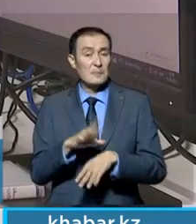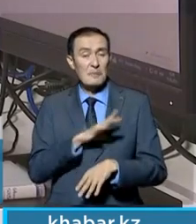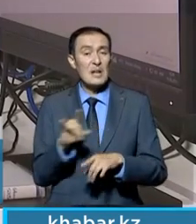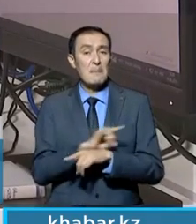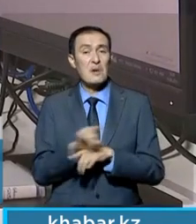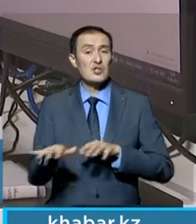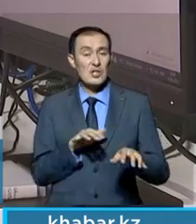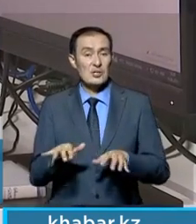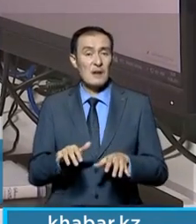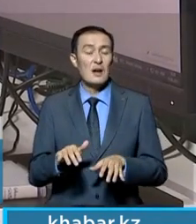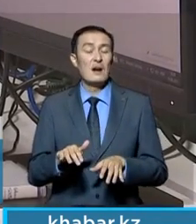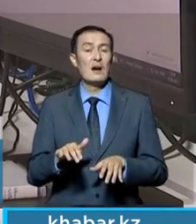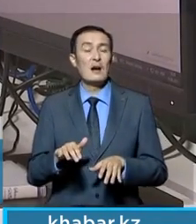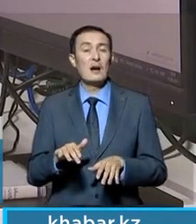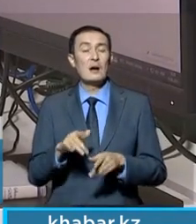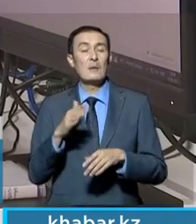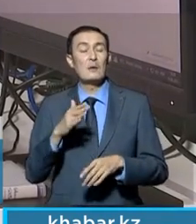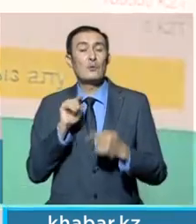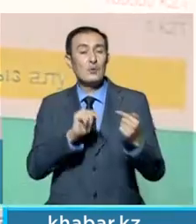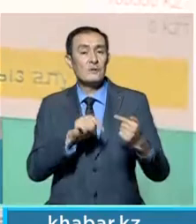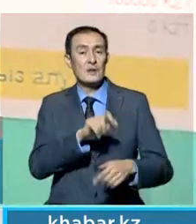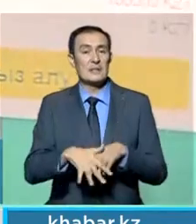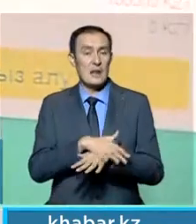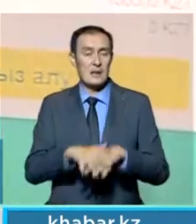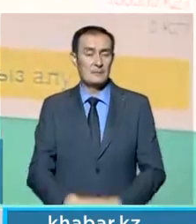случаями мошенничества в отношении казахстанцев.